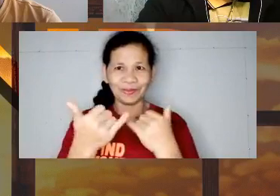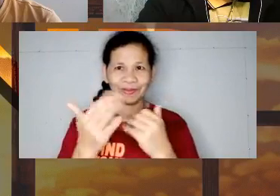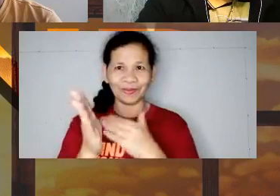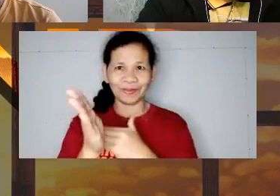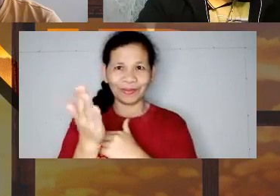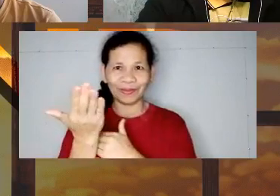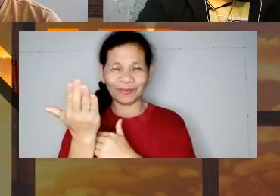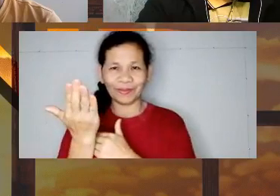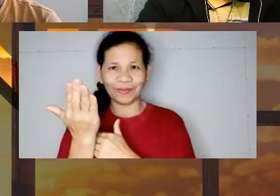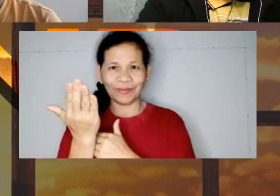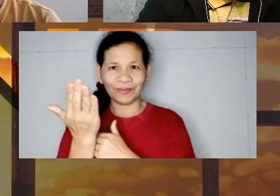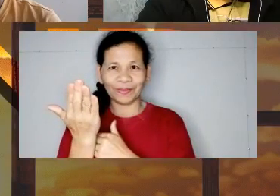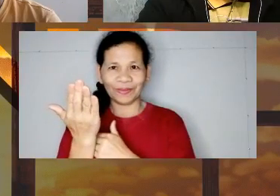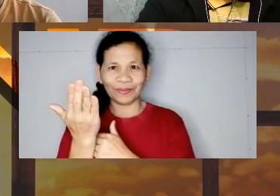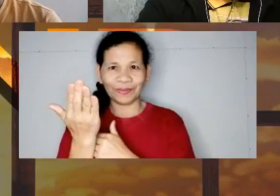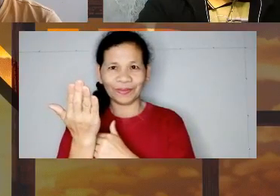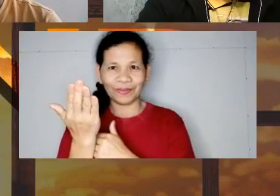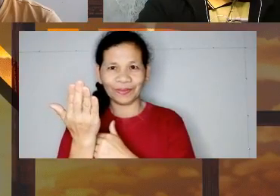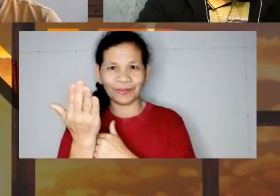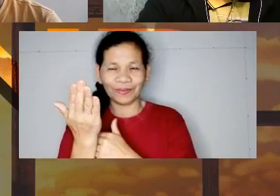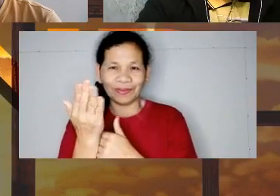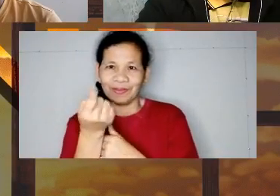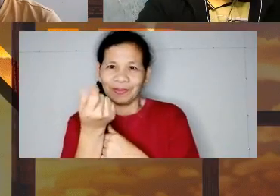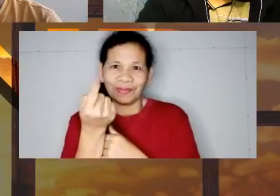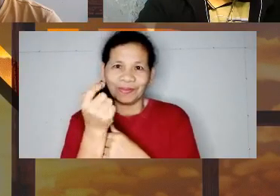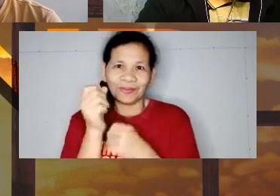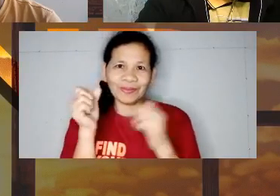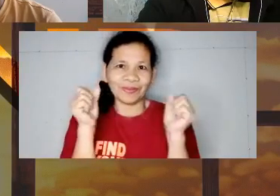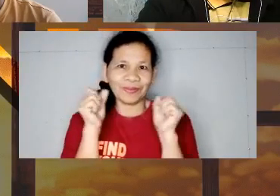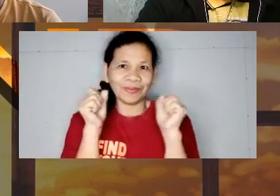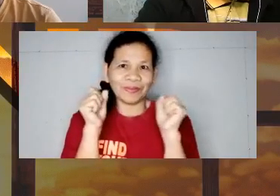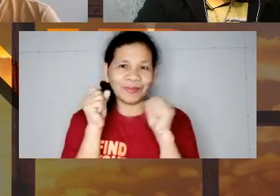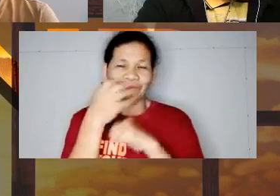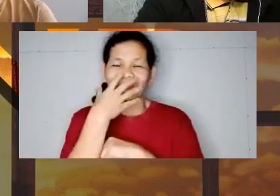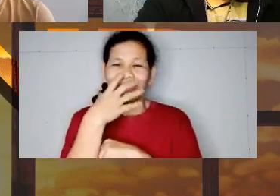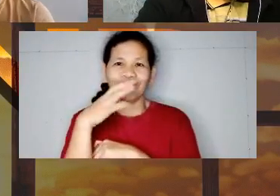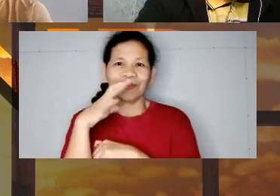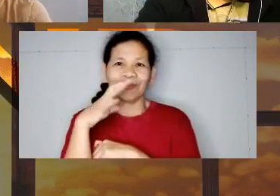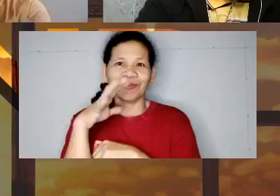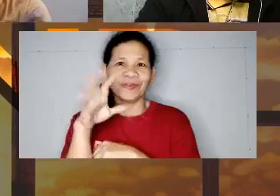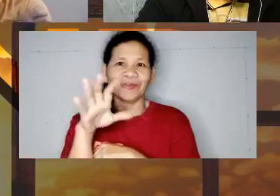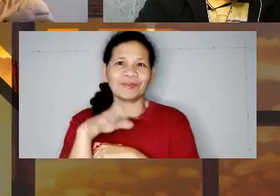Medyo malamig ang sikat ng araw.